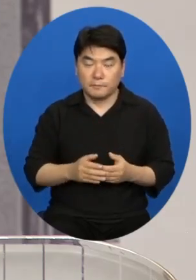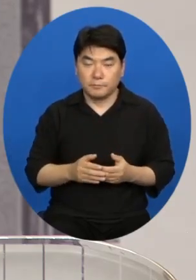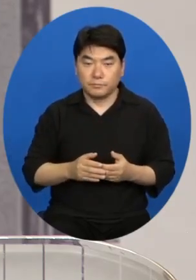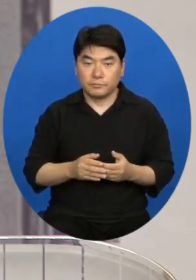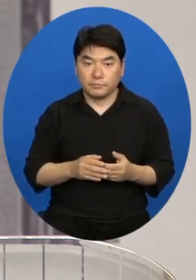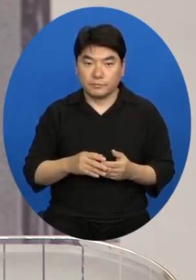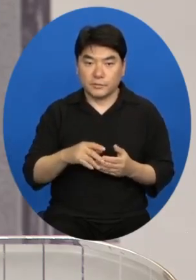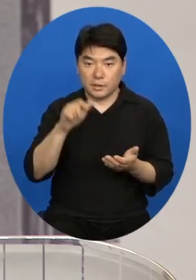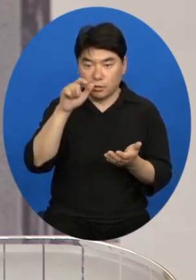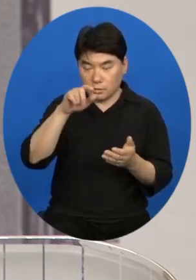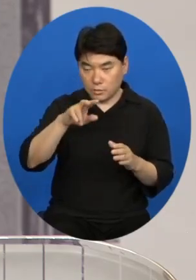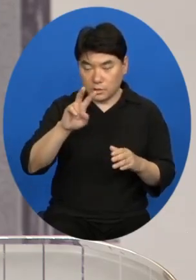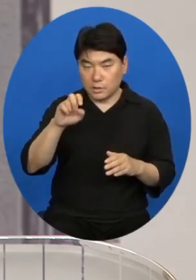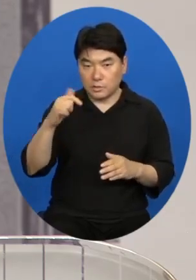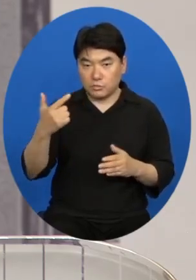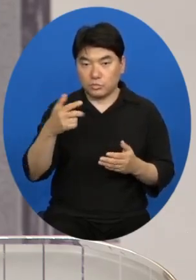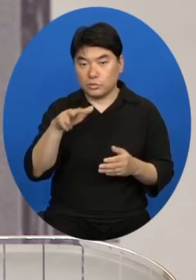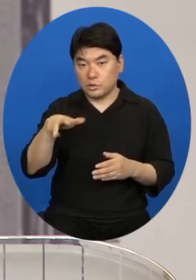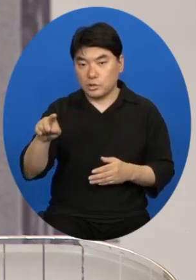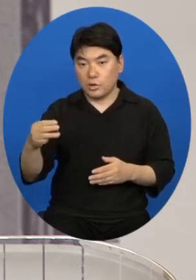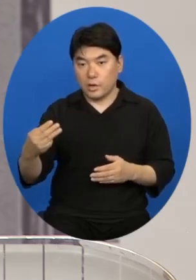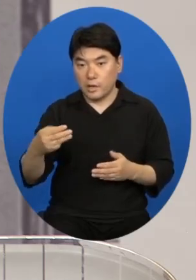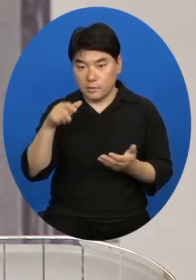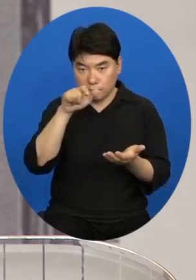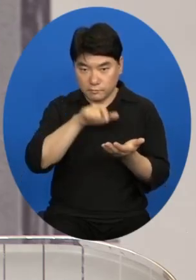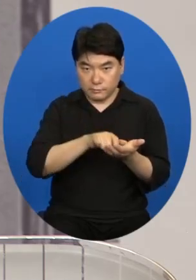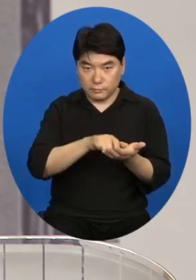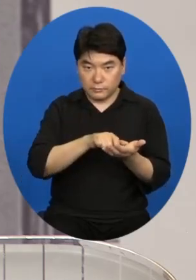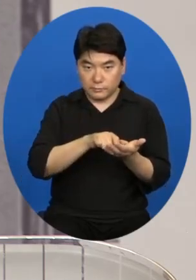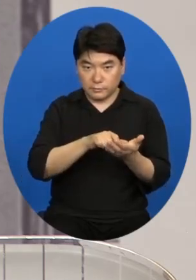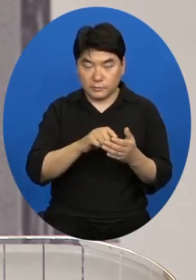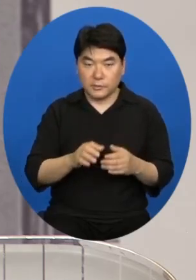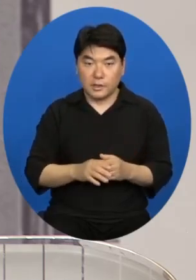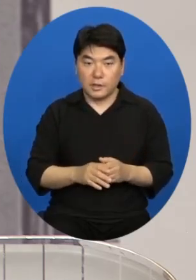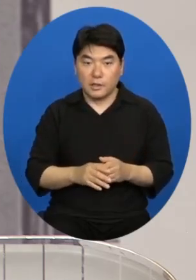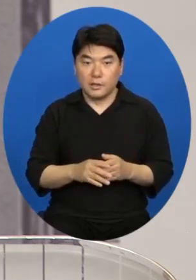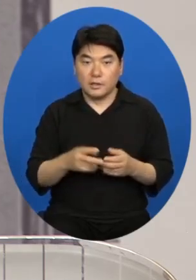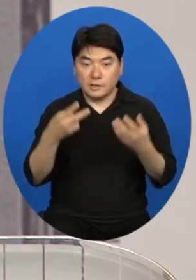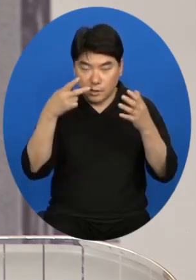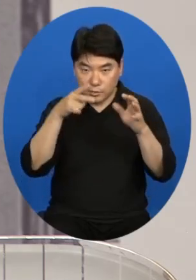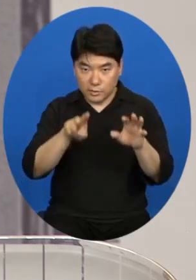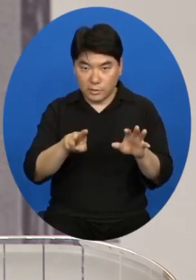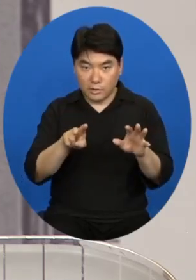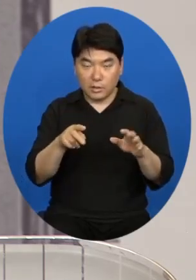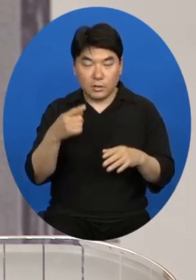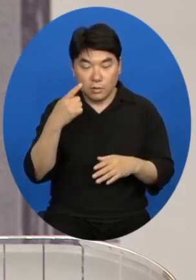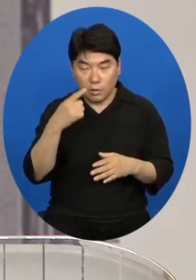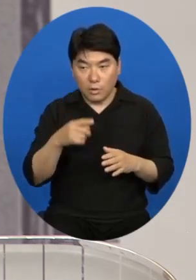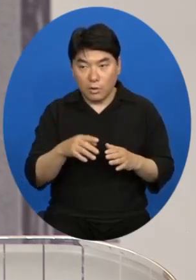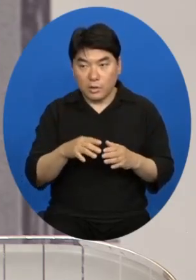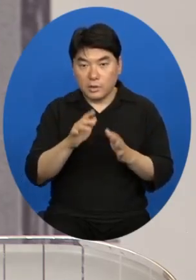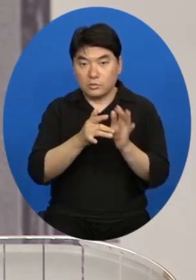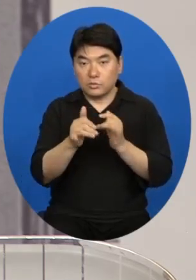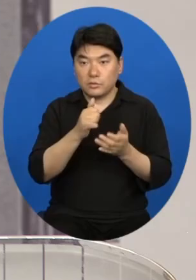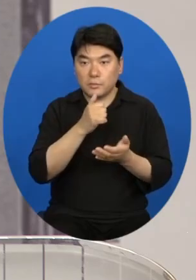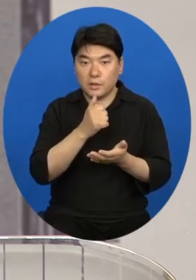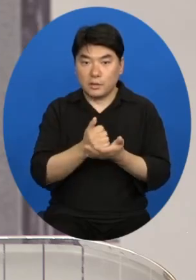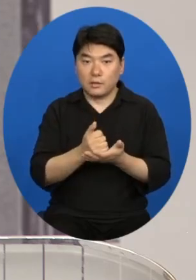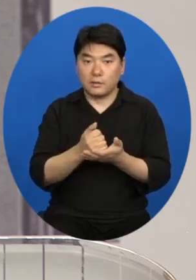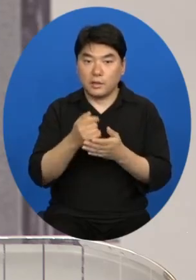거예요. 그러니까 다니엘에게 예수님 십자가의 사건이 이미 오늘 이 말씀을 통해서 보여지게 된